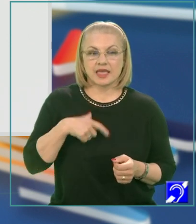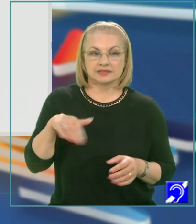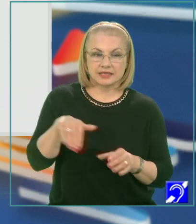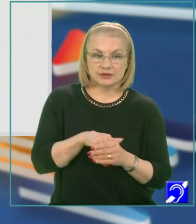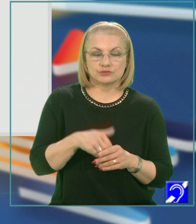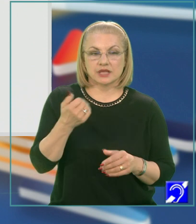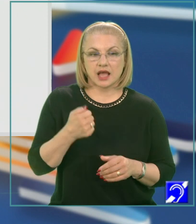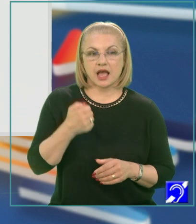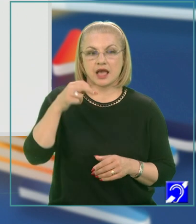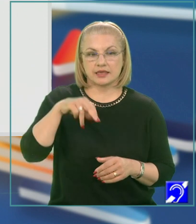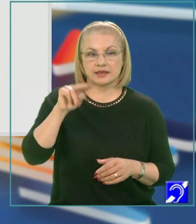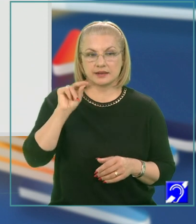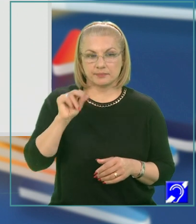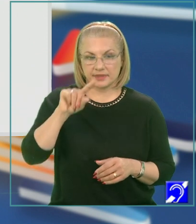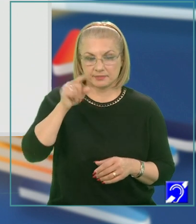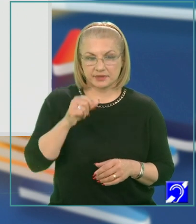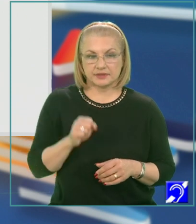inclusă în